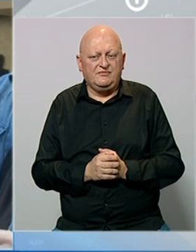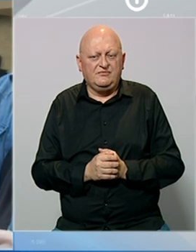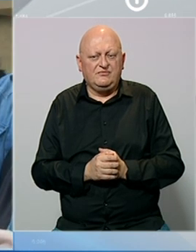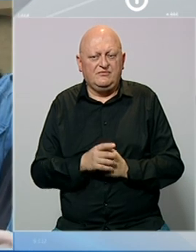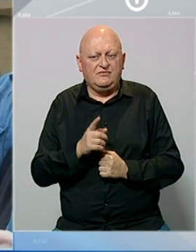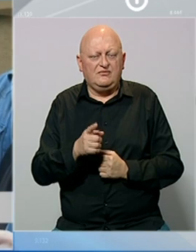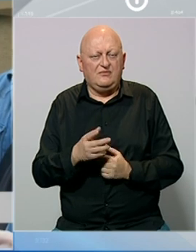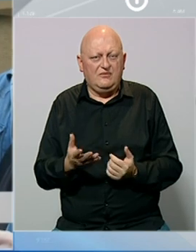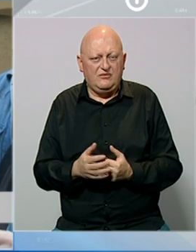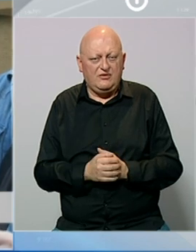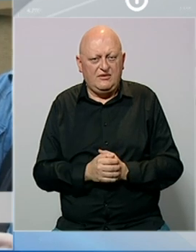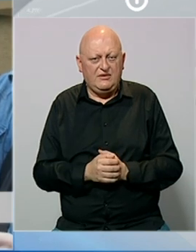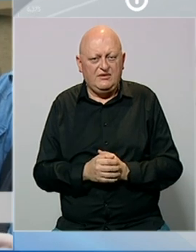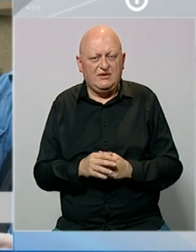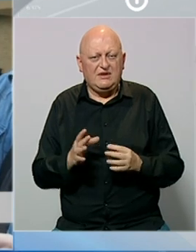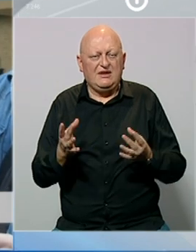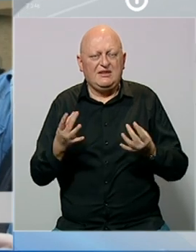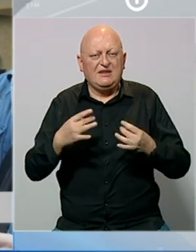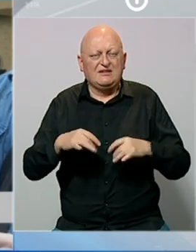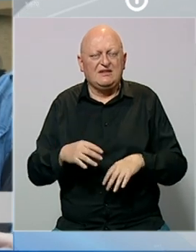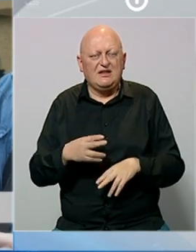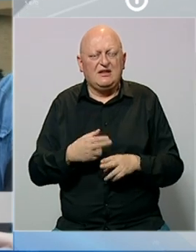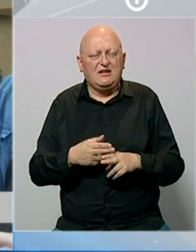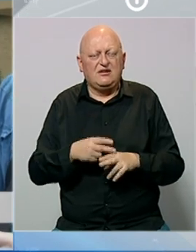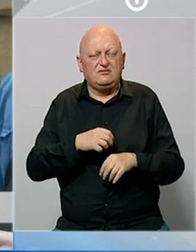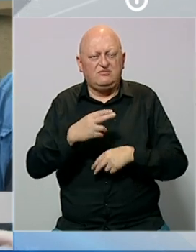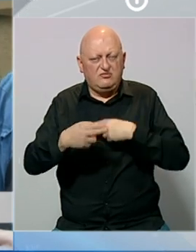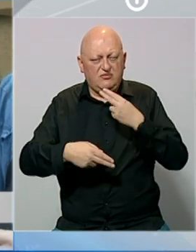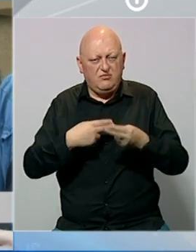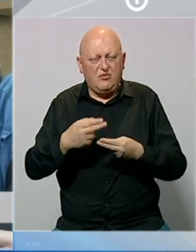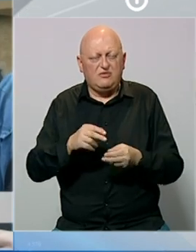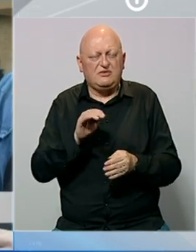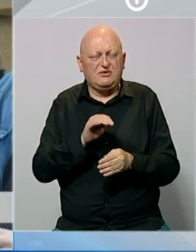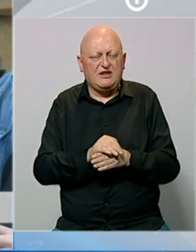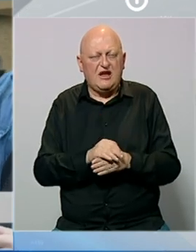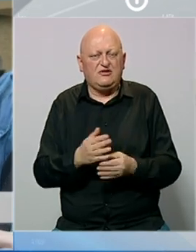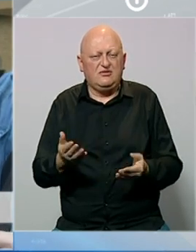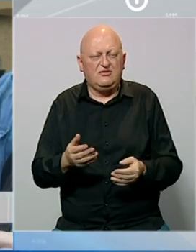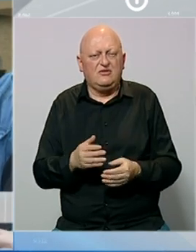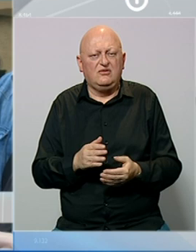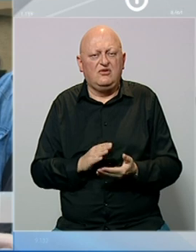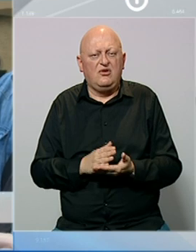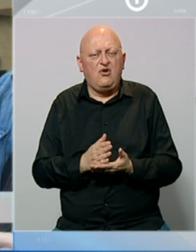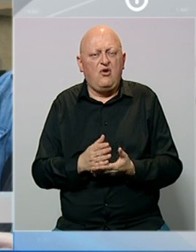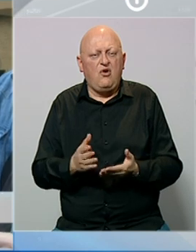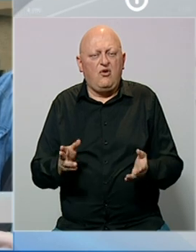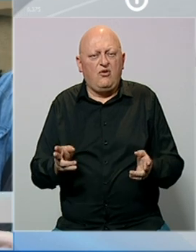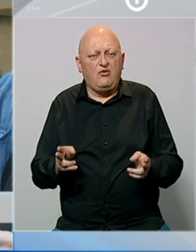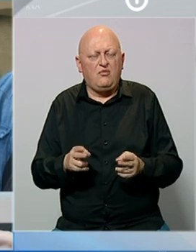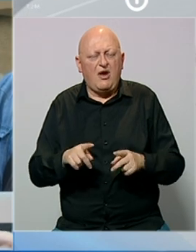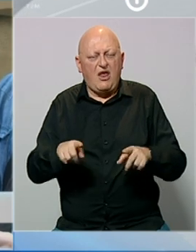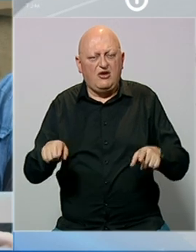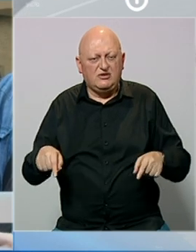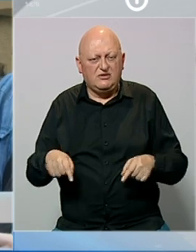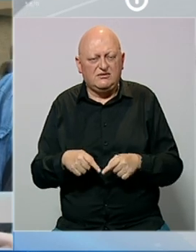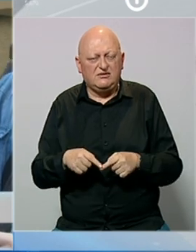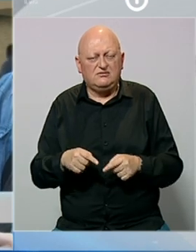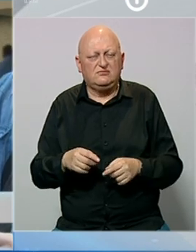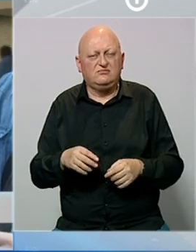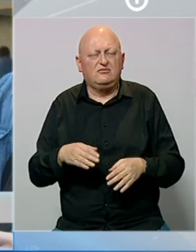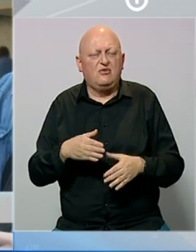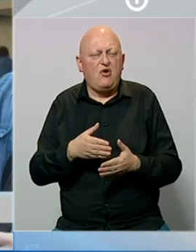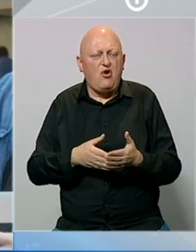Tu su desetine hiljada pacijenata pregledano, dijagnostikovano, obrađeno u maloj sali,